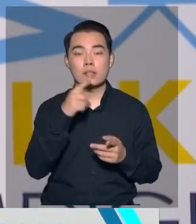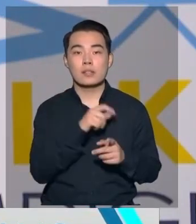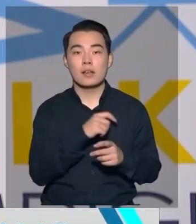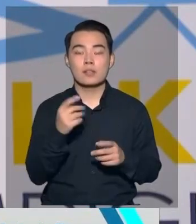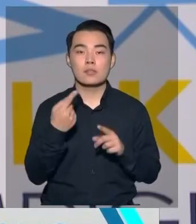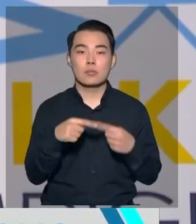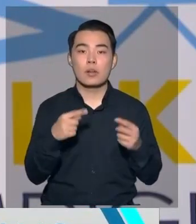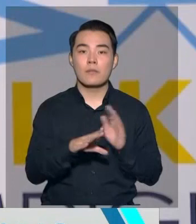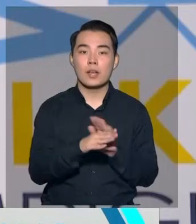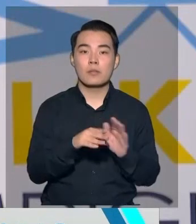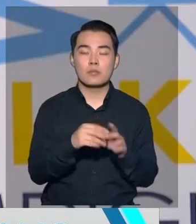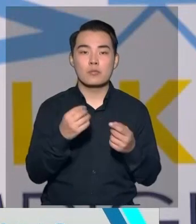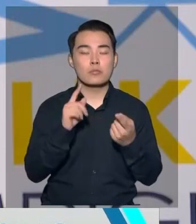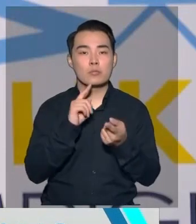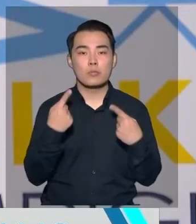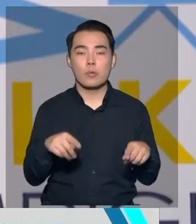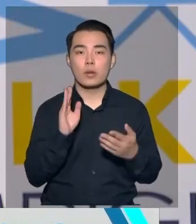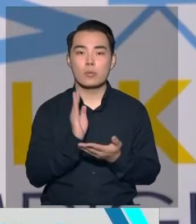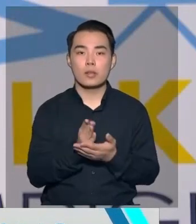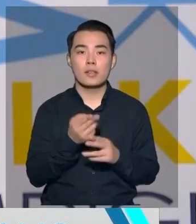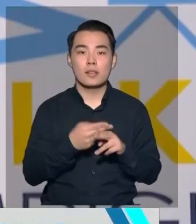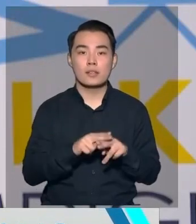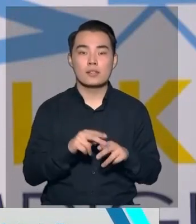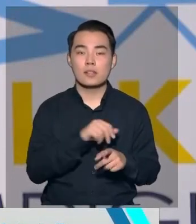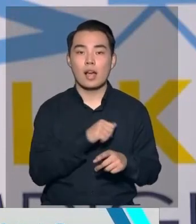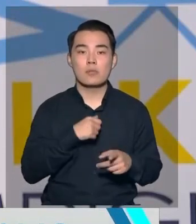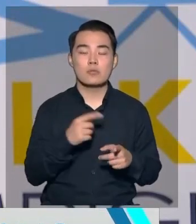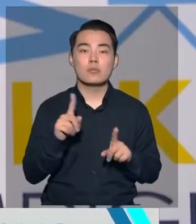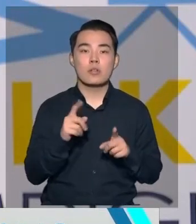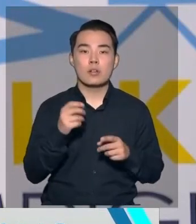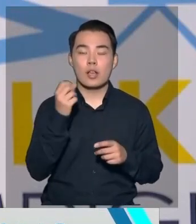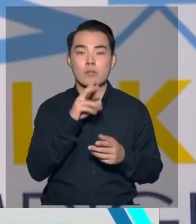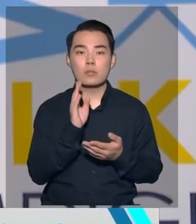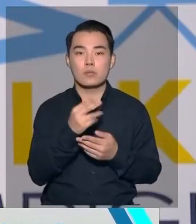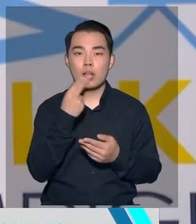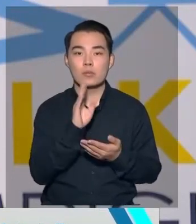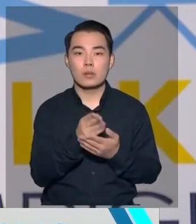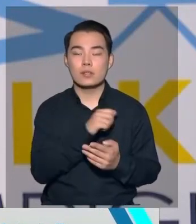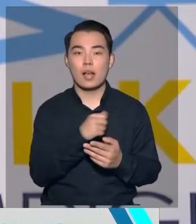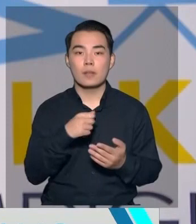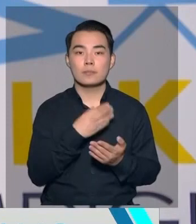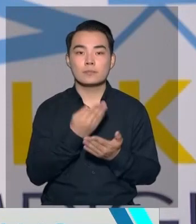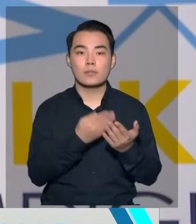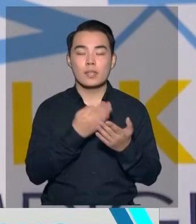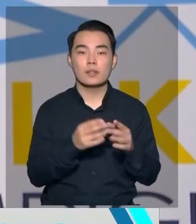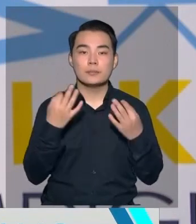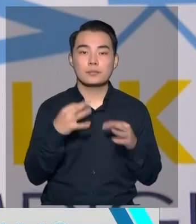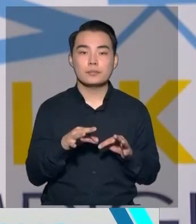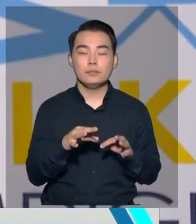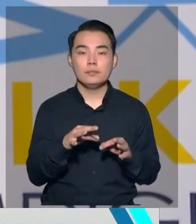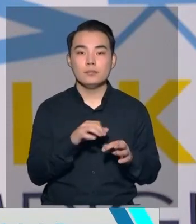өзге сайлаулардан өзгешерек болмақ. Бұл қандай ерекшелік және өзгешелік, ол туралы біз